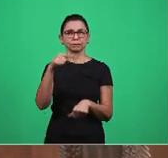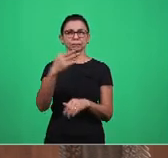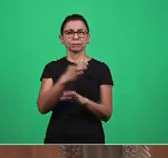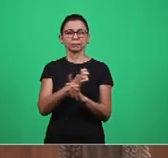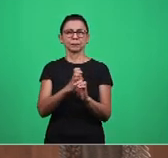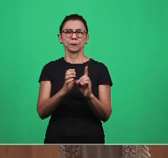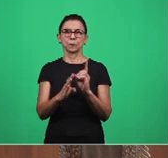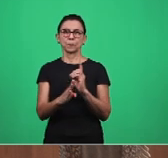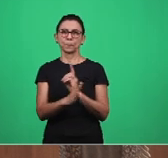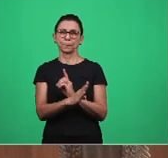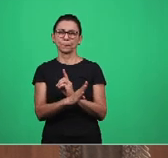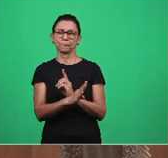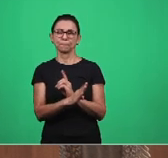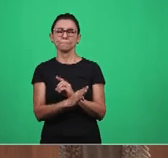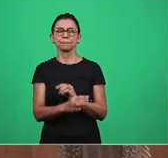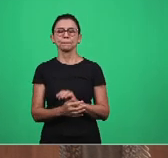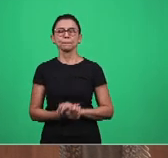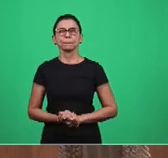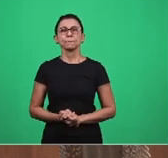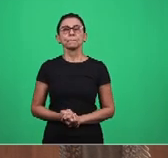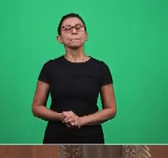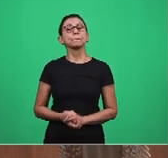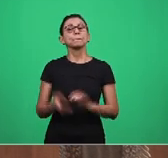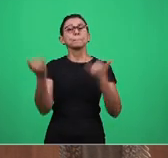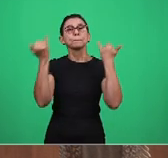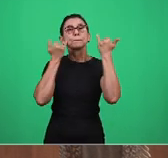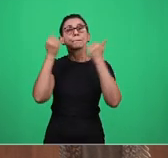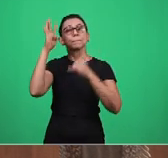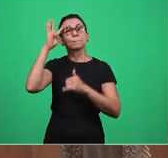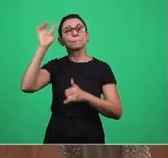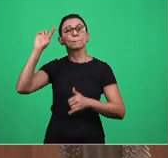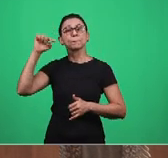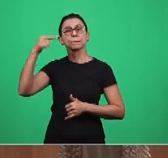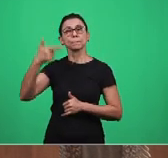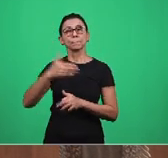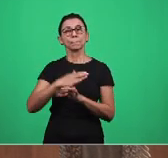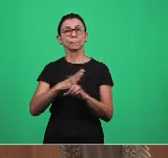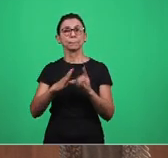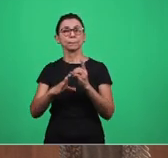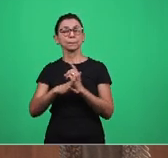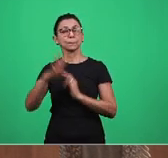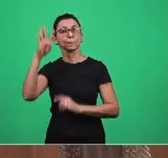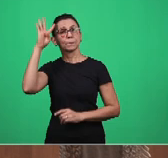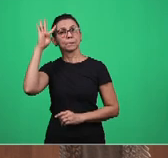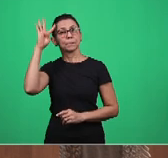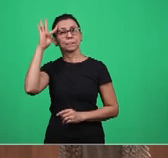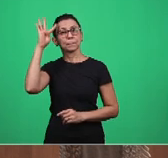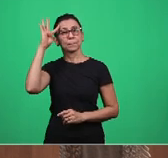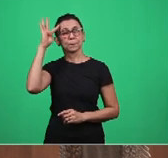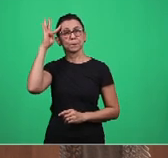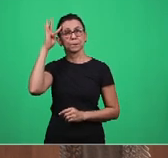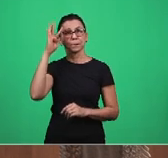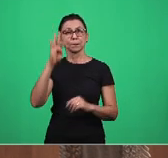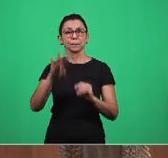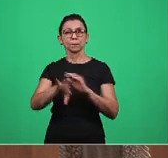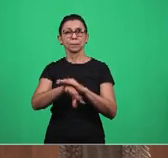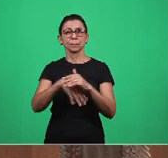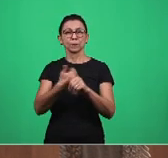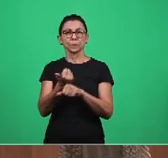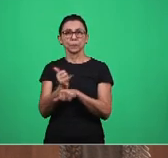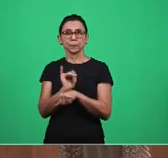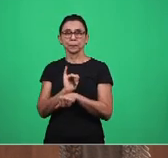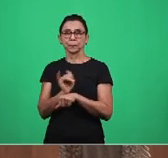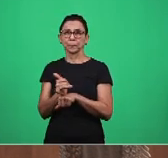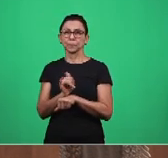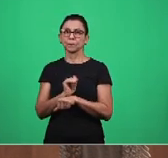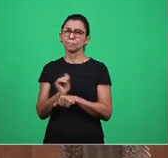prochaines écoles bibliques dominicales. Je veux informer que mercredi prochain, transmis par notre canal YouTube, il y a eu